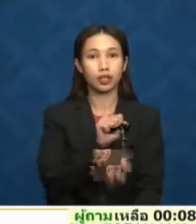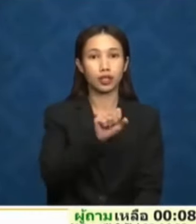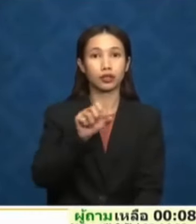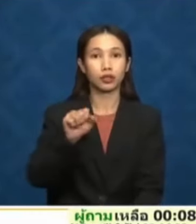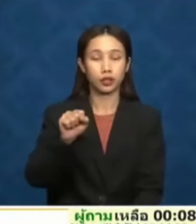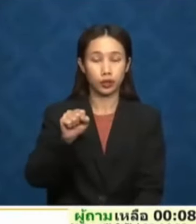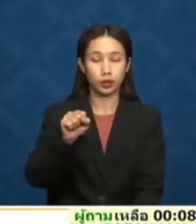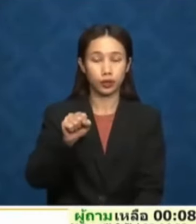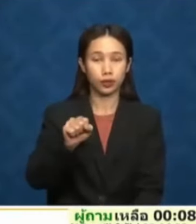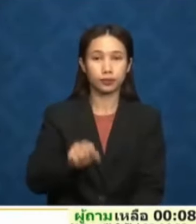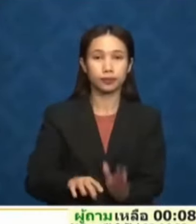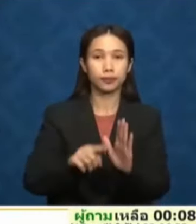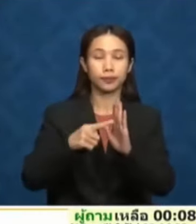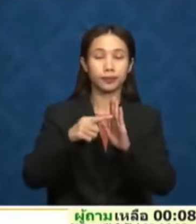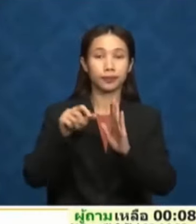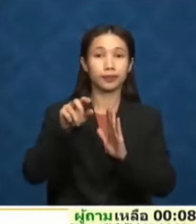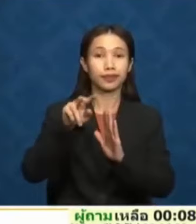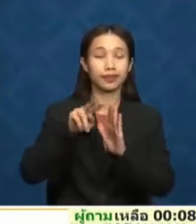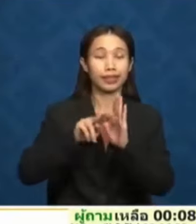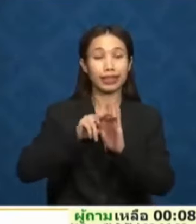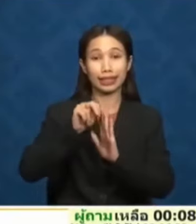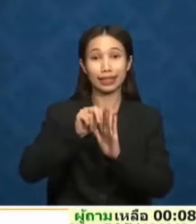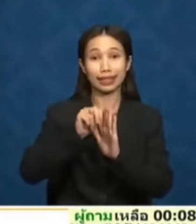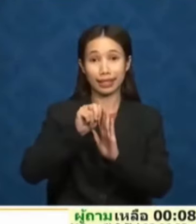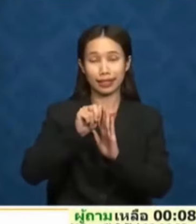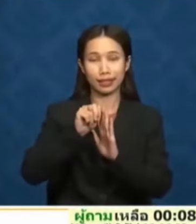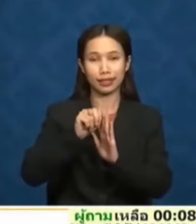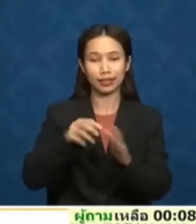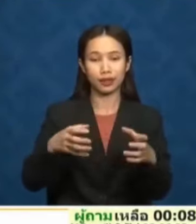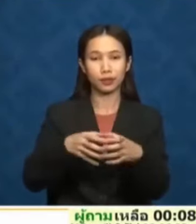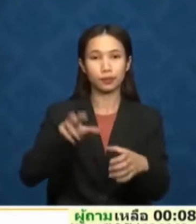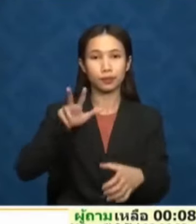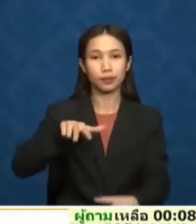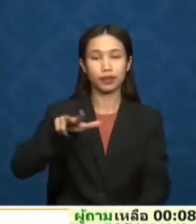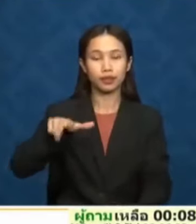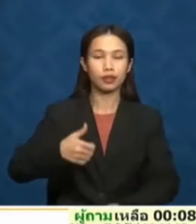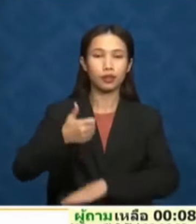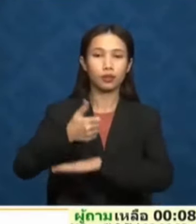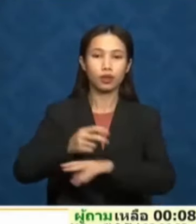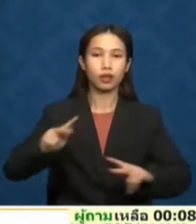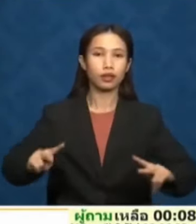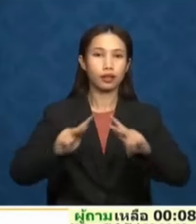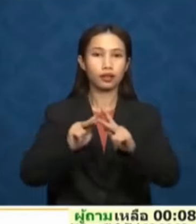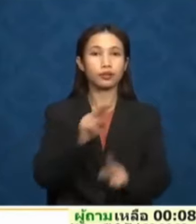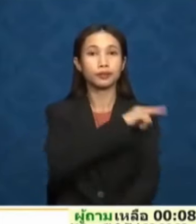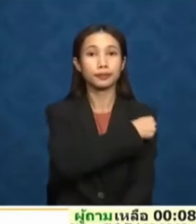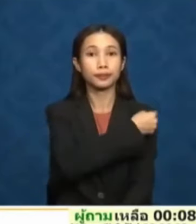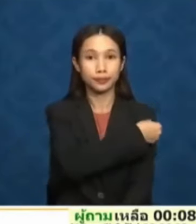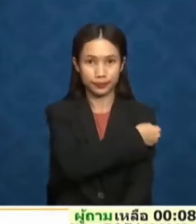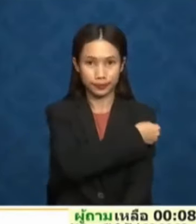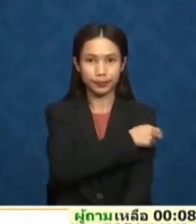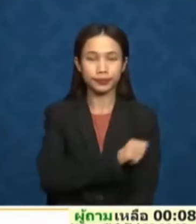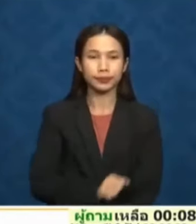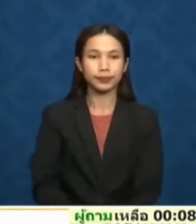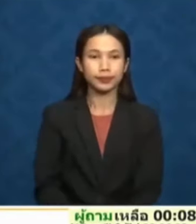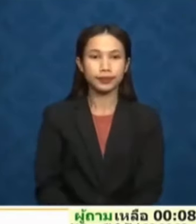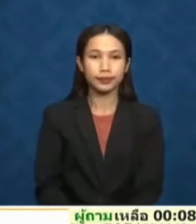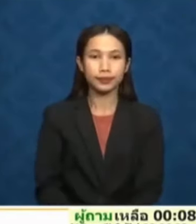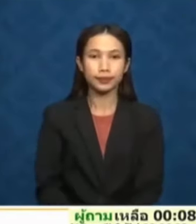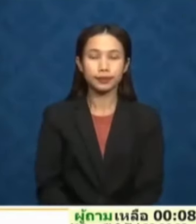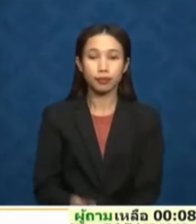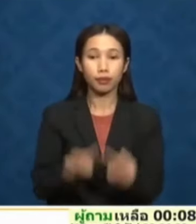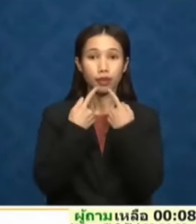ราษฎรจังหวัดน่านพรรคเพื่อไทยในฐานะรัฐมนตรีว่าการกระทรวงสาธารสุขขออนุญาตท่านประธานตอบคำ